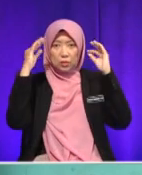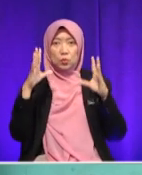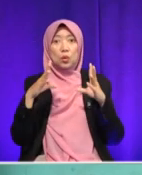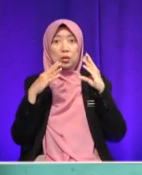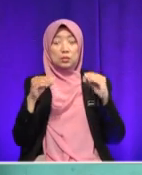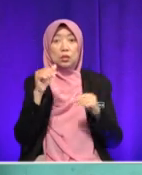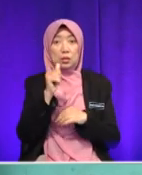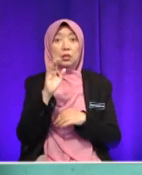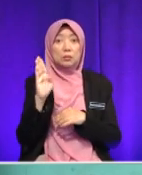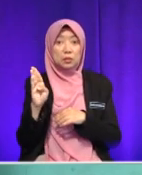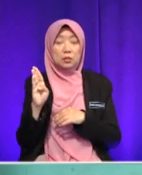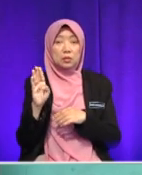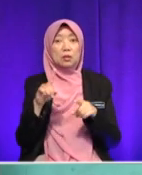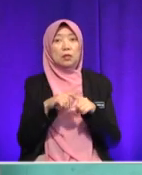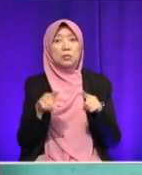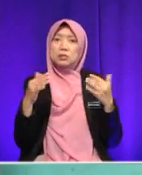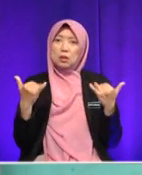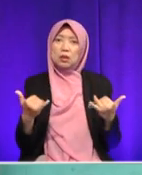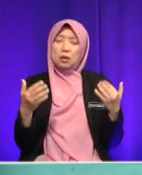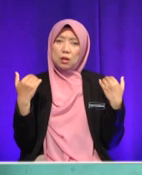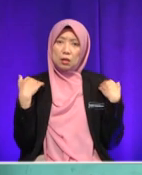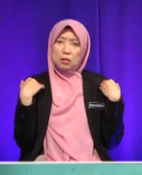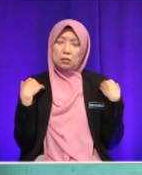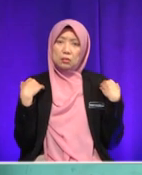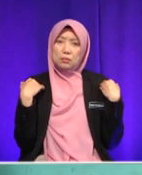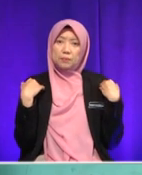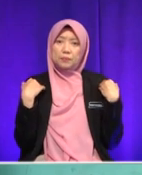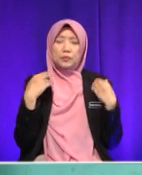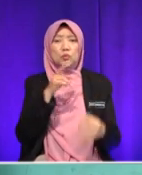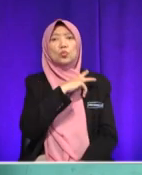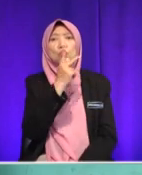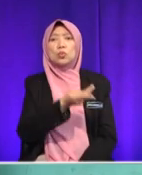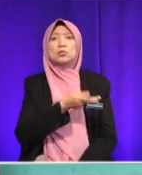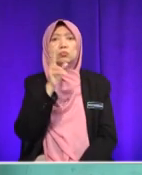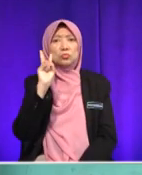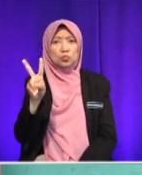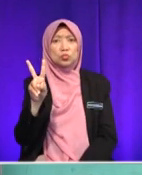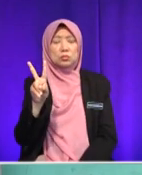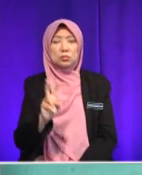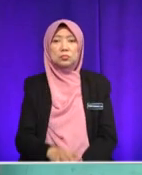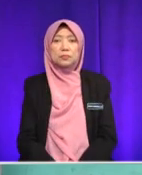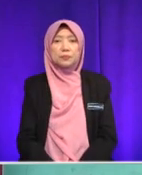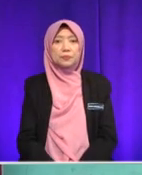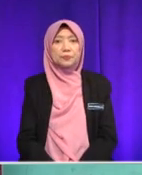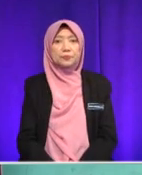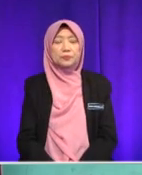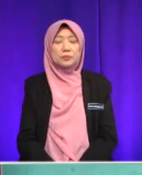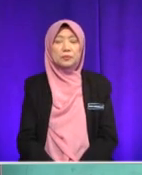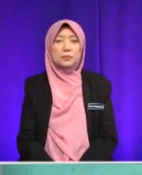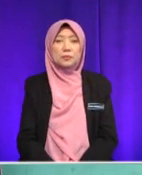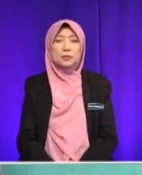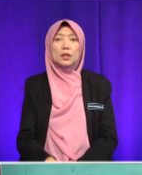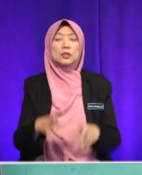AB. AB, tapi sekarang kita ada sesuatu yang dinamakan kuasa 2. Jadi, tapi cikgu ada pernah ajar